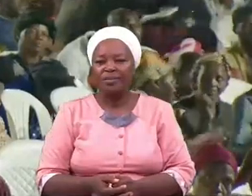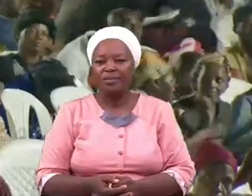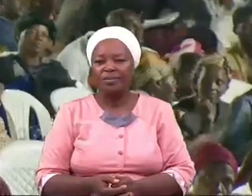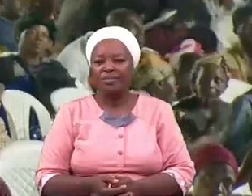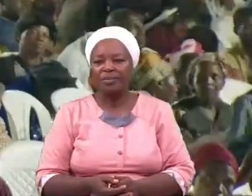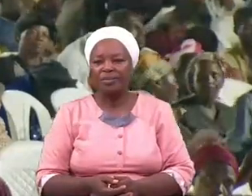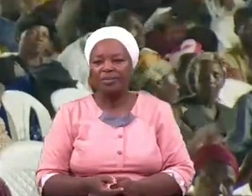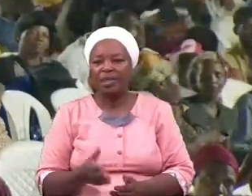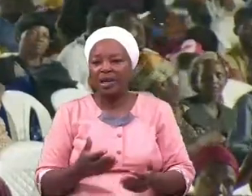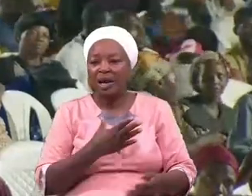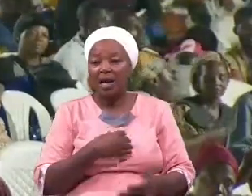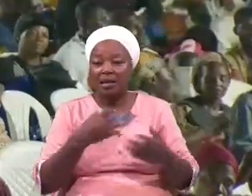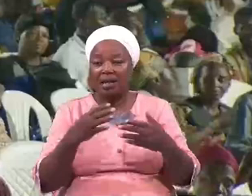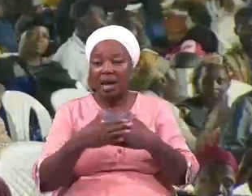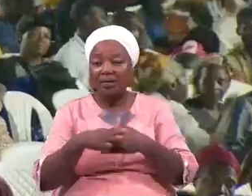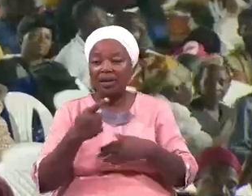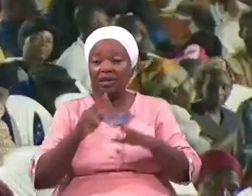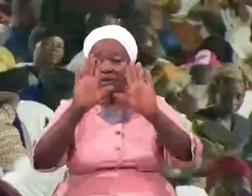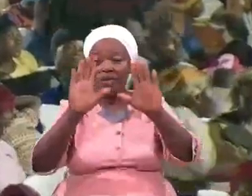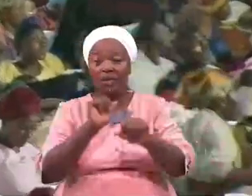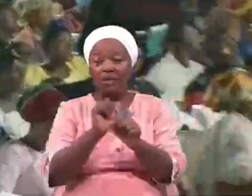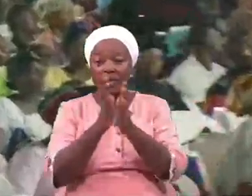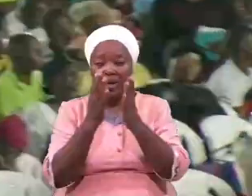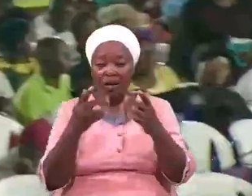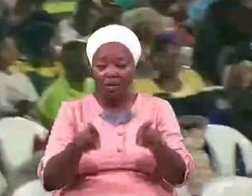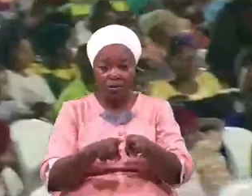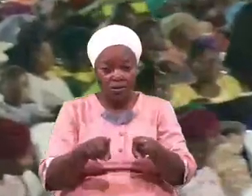And after the miracle prayer also, et après la